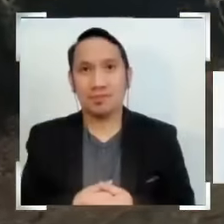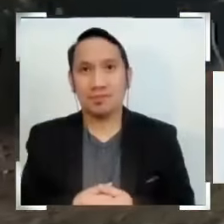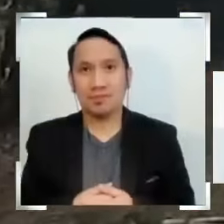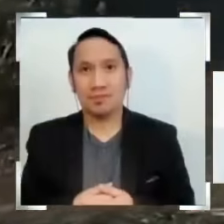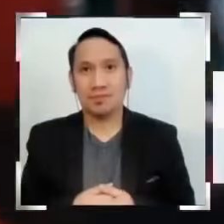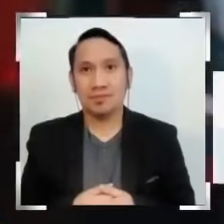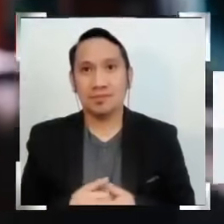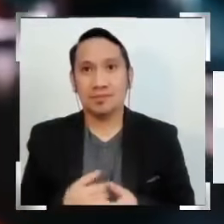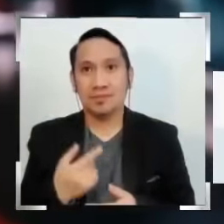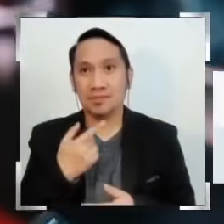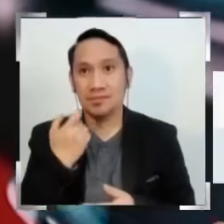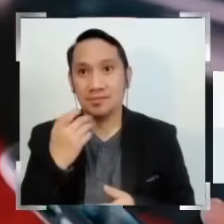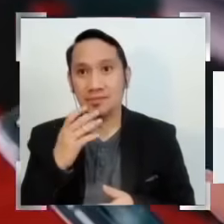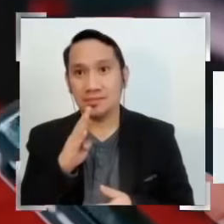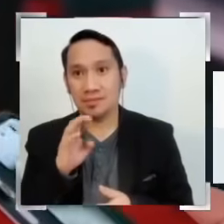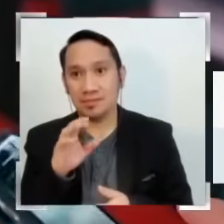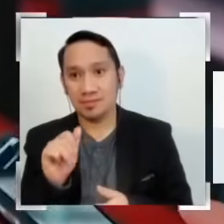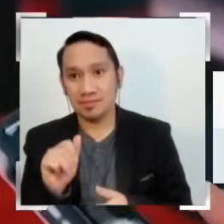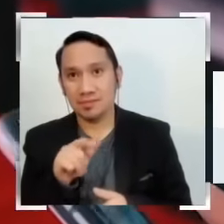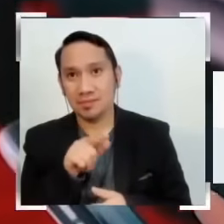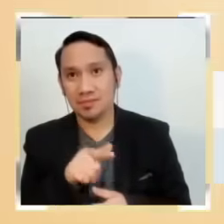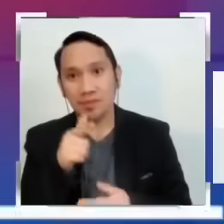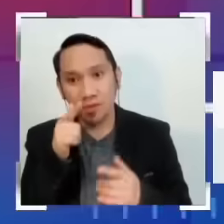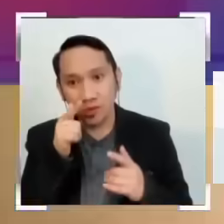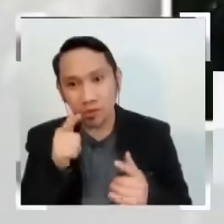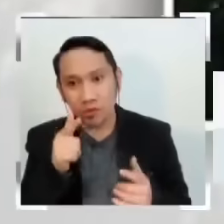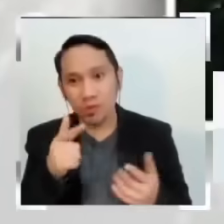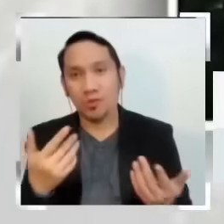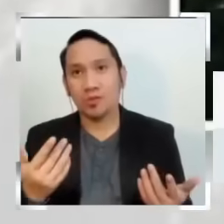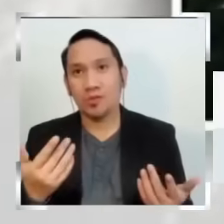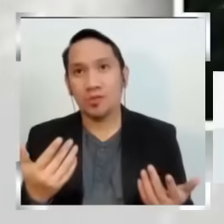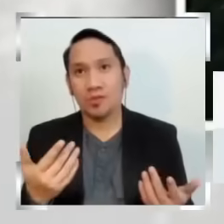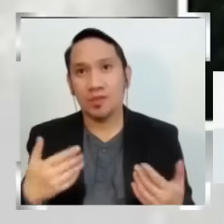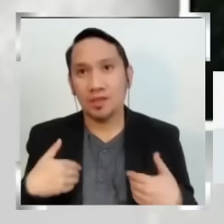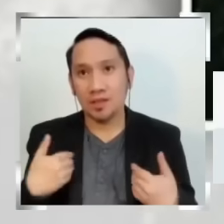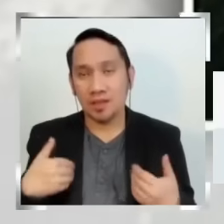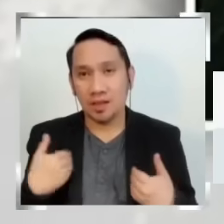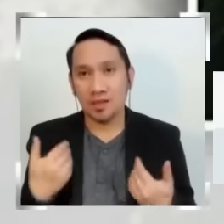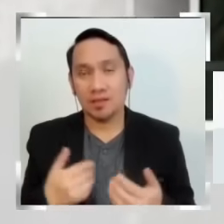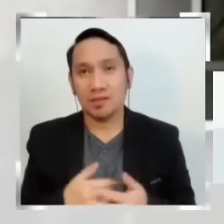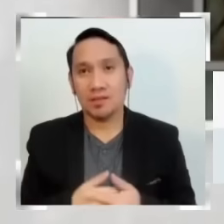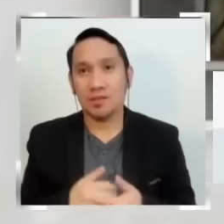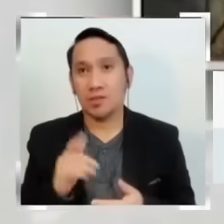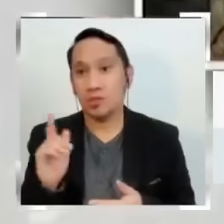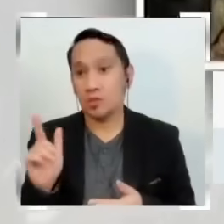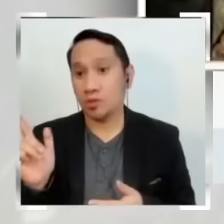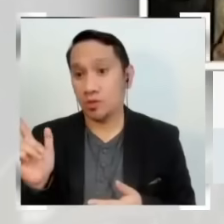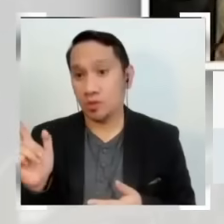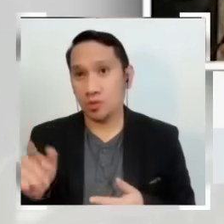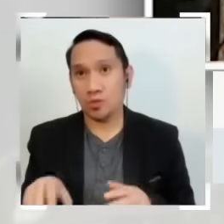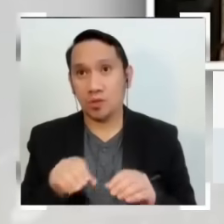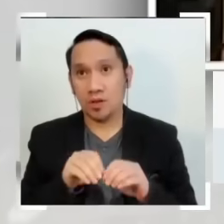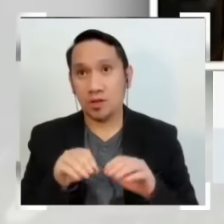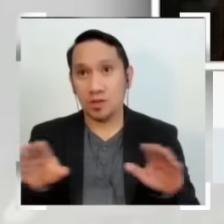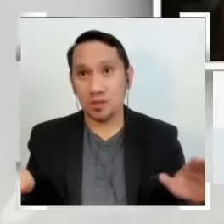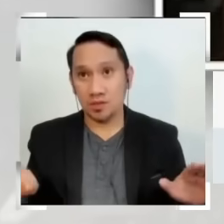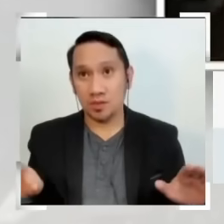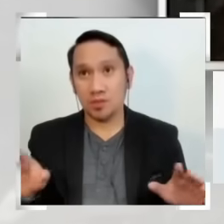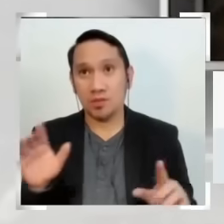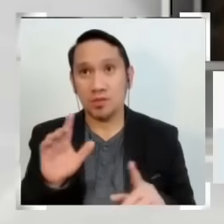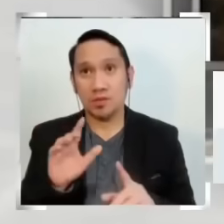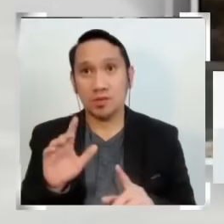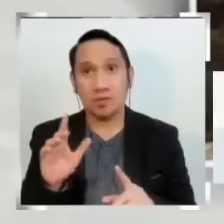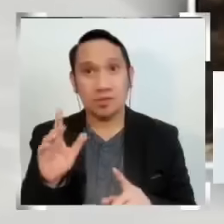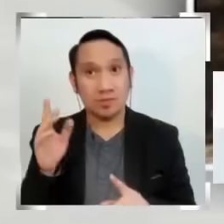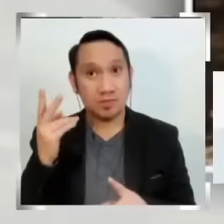Bea kay Dom, mukha siyang mas bata sa kanyang tunay na edad. Taong 2021 na mag-viral sa social media, ang mga kuha nila